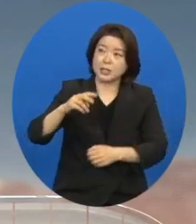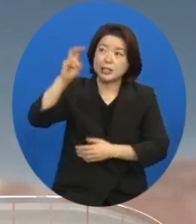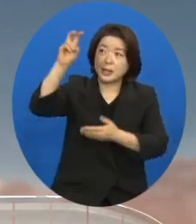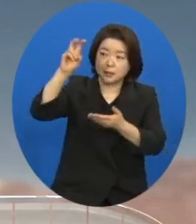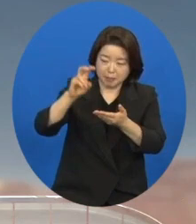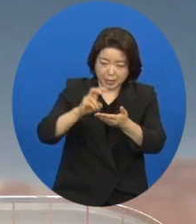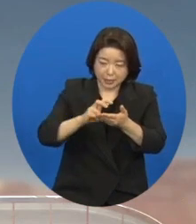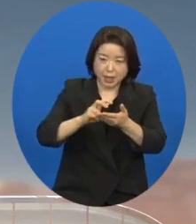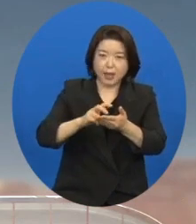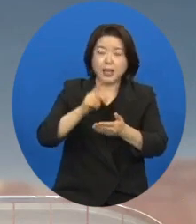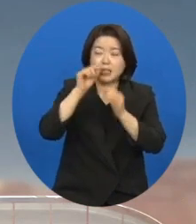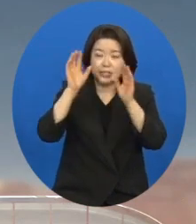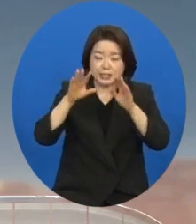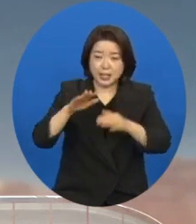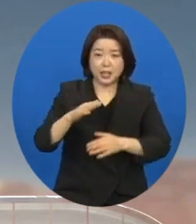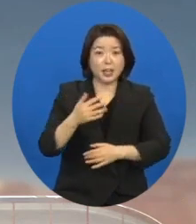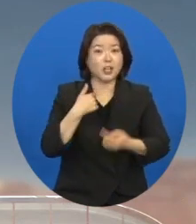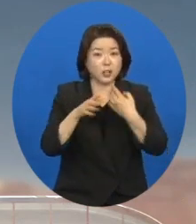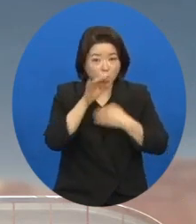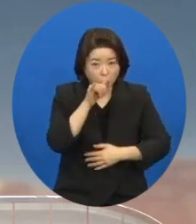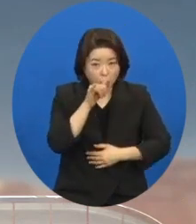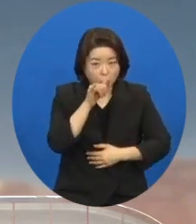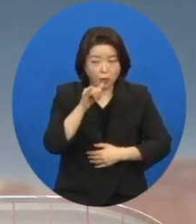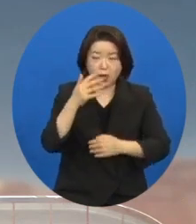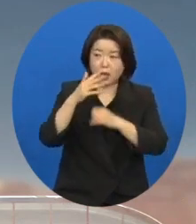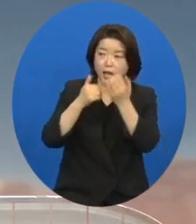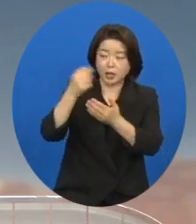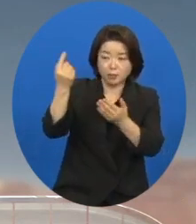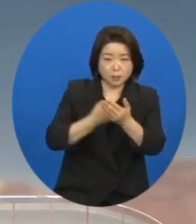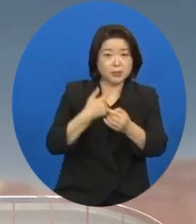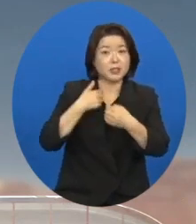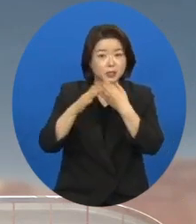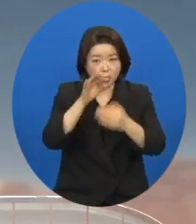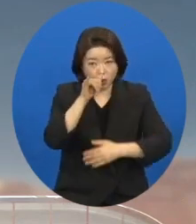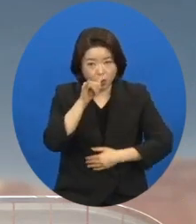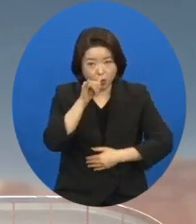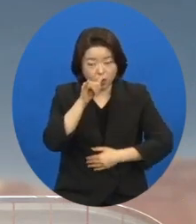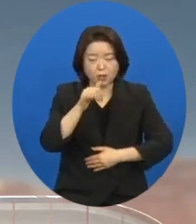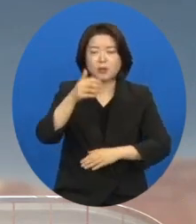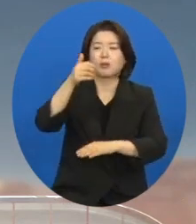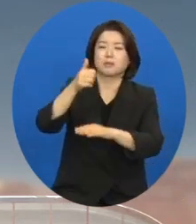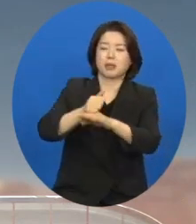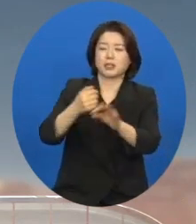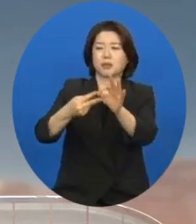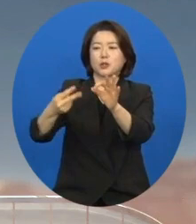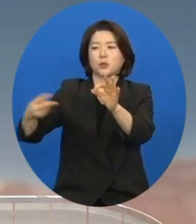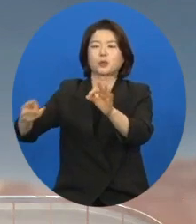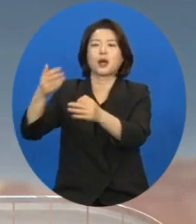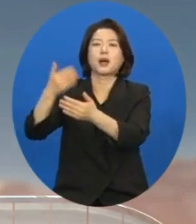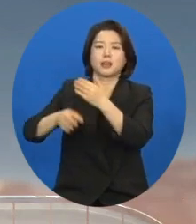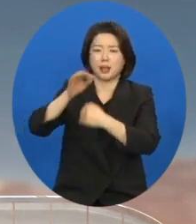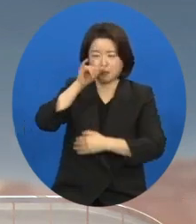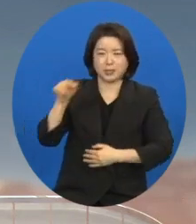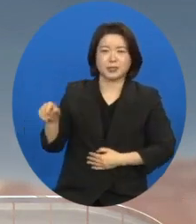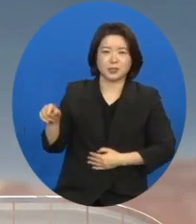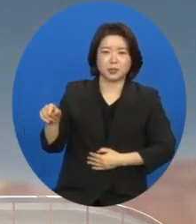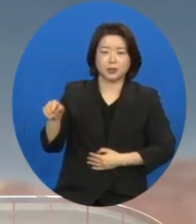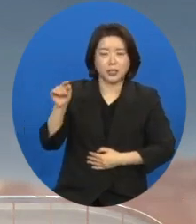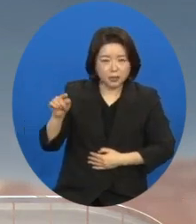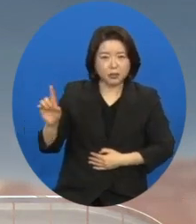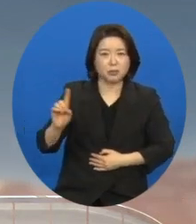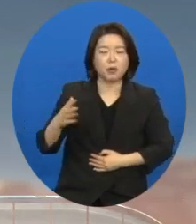임재를 경험하셨습니까? 그렇다면 남은 것은 요단강입니다. 요단강은 나의